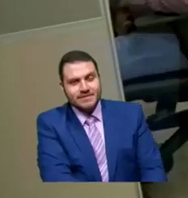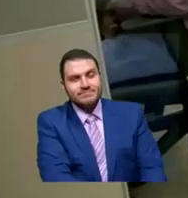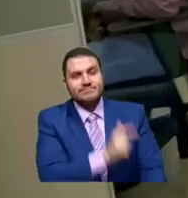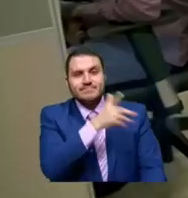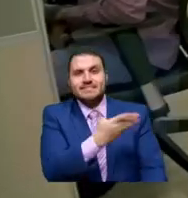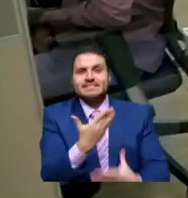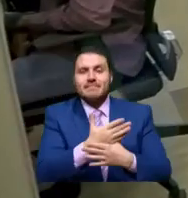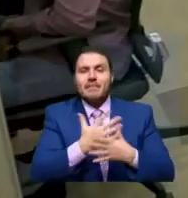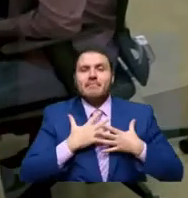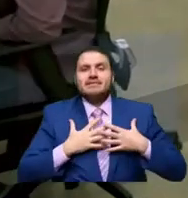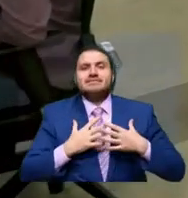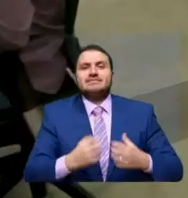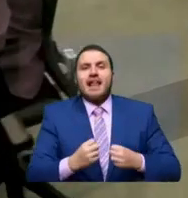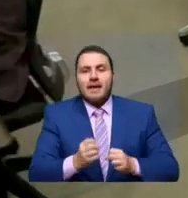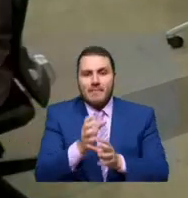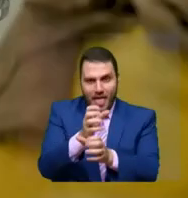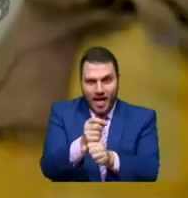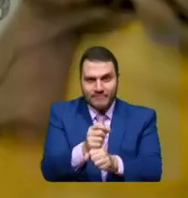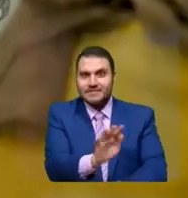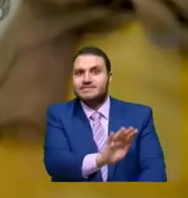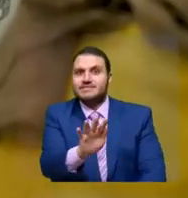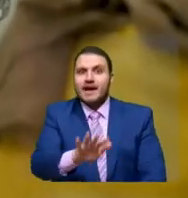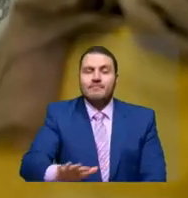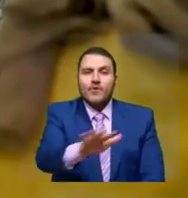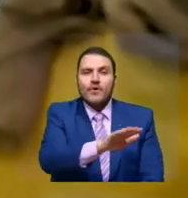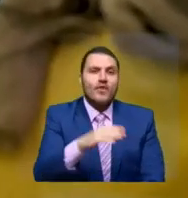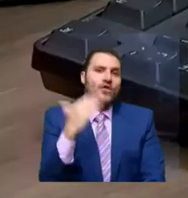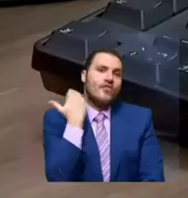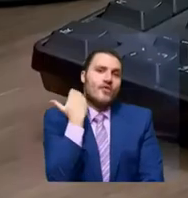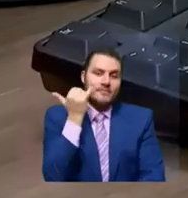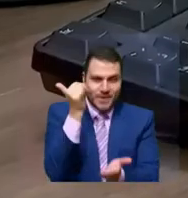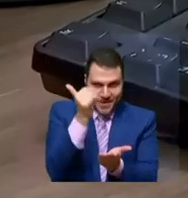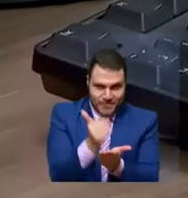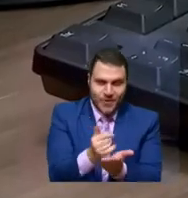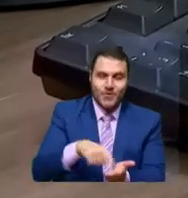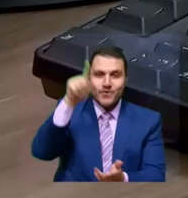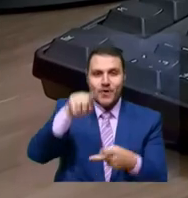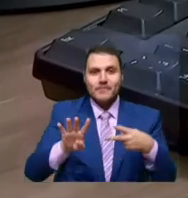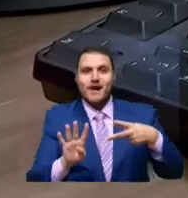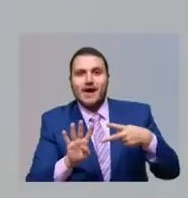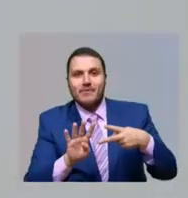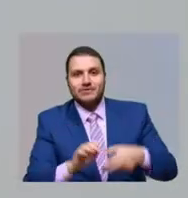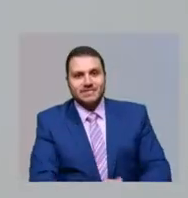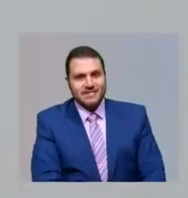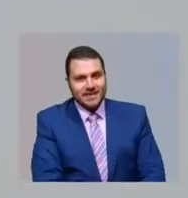سلامتهم وحماية حقوقهم ومصالحهم على مدار الساعة.